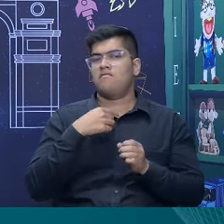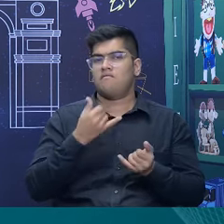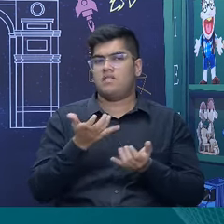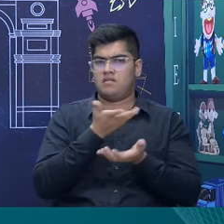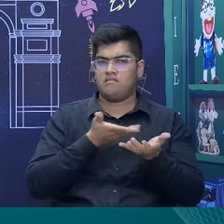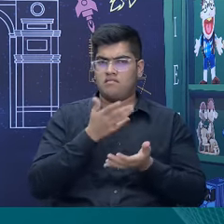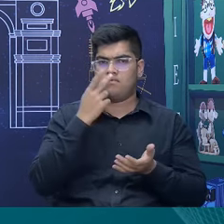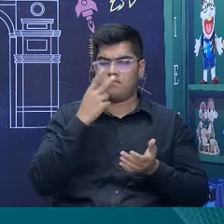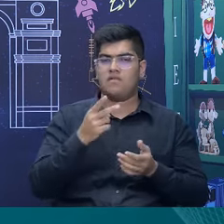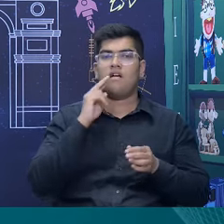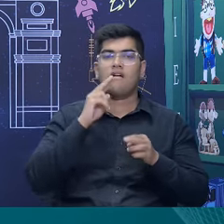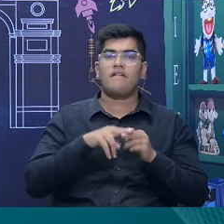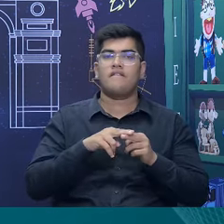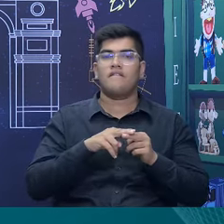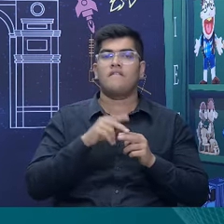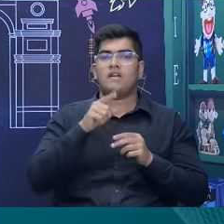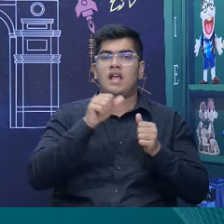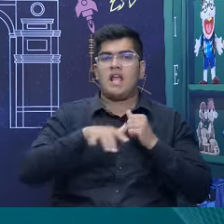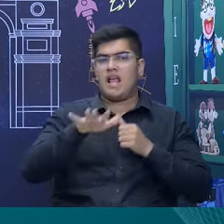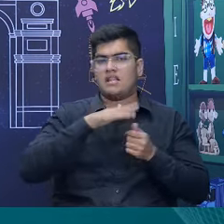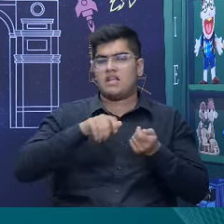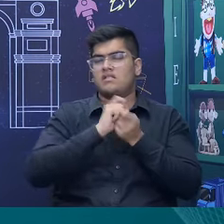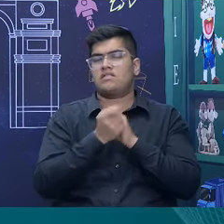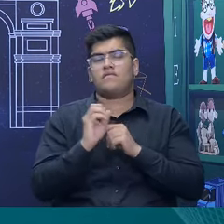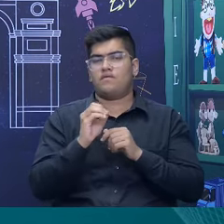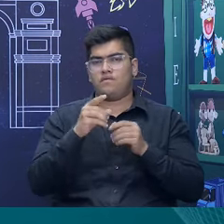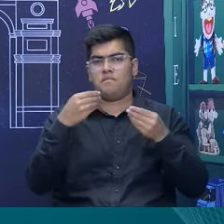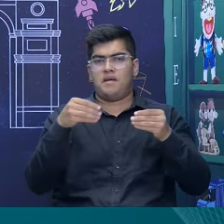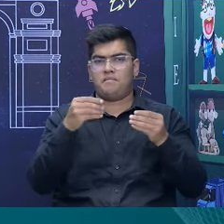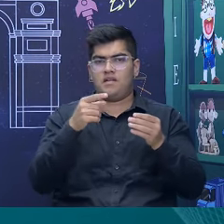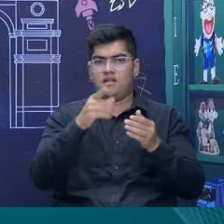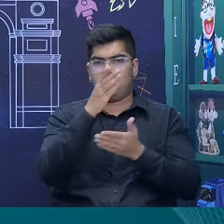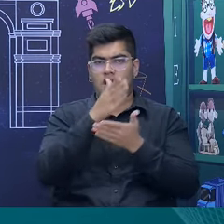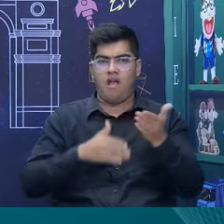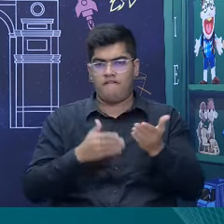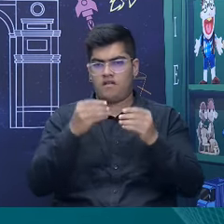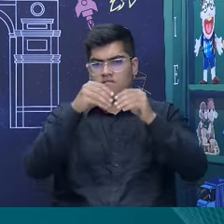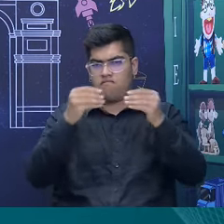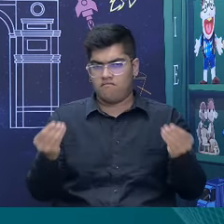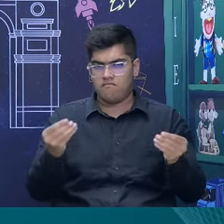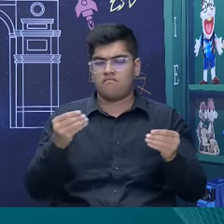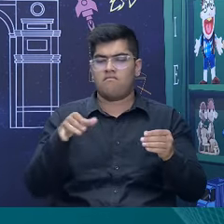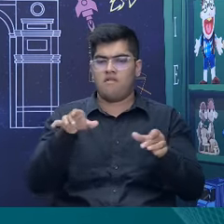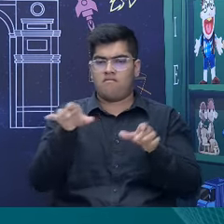रेक्टेंगल था यह वाला ऐसा रेक्टेंगल था हमने दो टुकड़े किए इस तरीके से दो